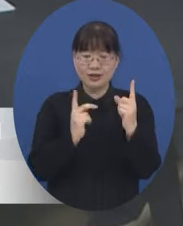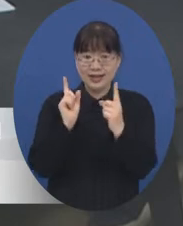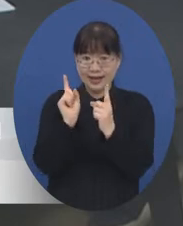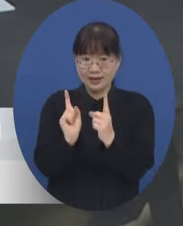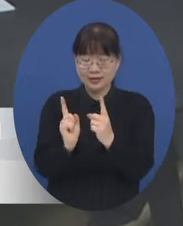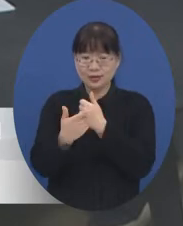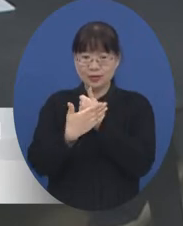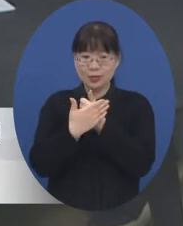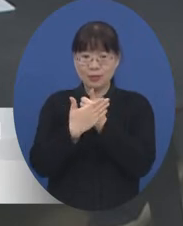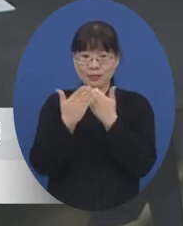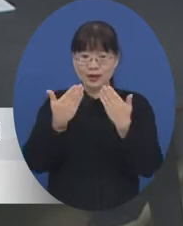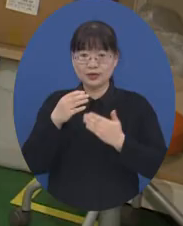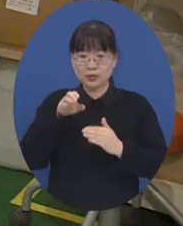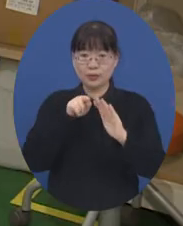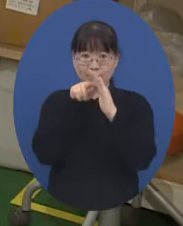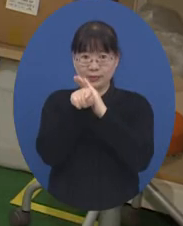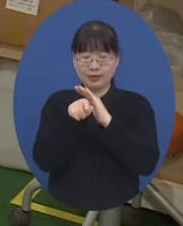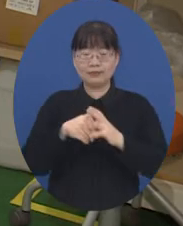찾아가봤습니다